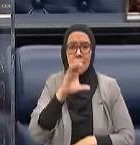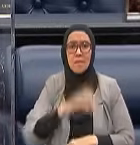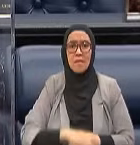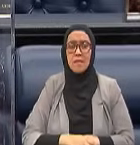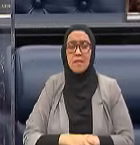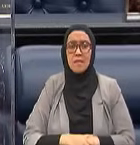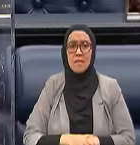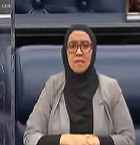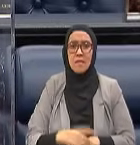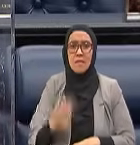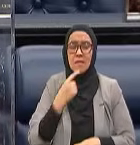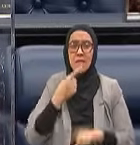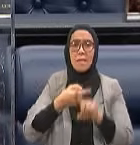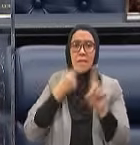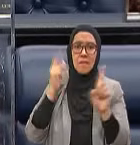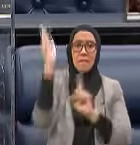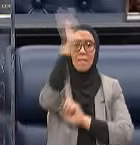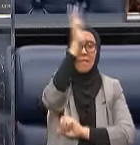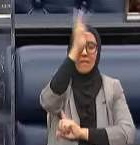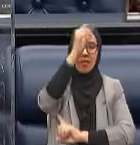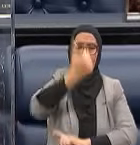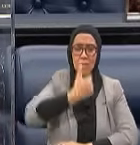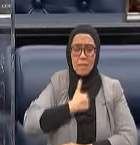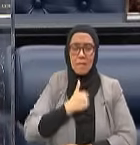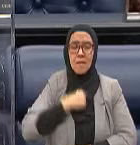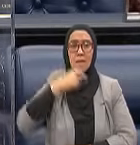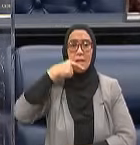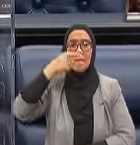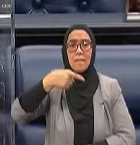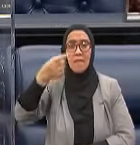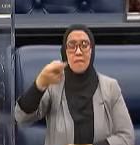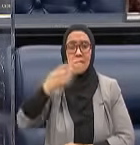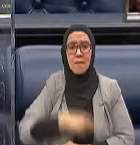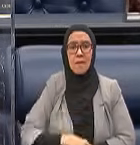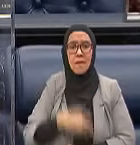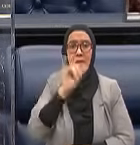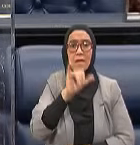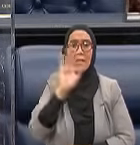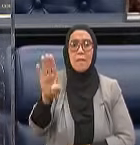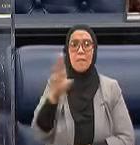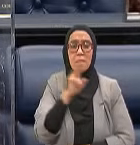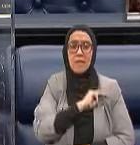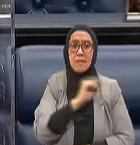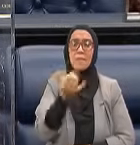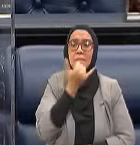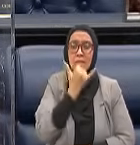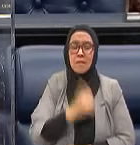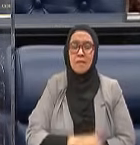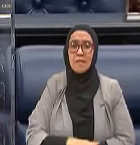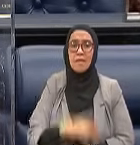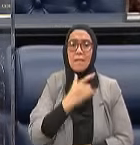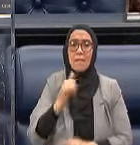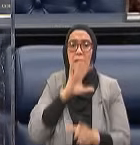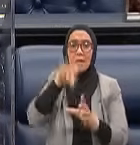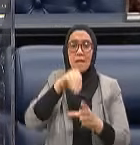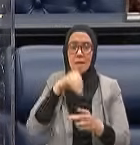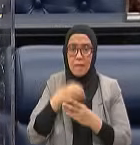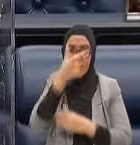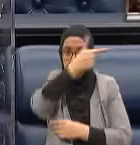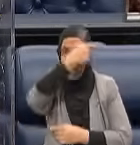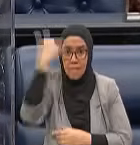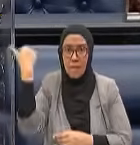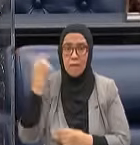daripada kerajaan sendiri yang menyatakan bahwa yang bom mencuci rasanya udah menyebabkan pelaporan